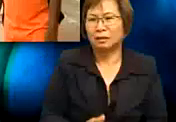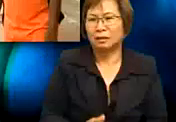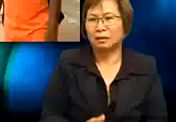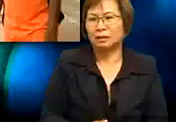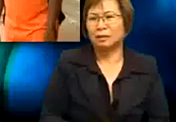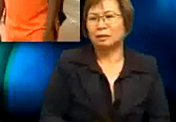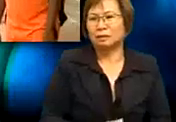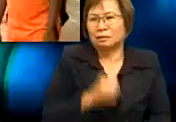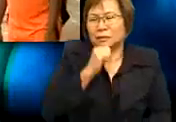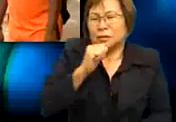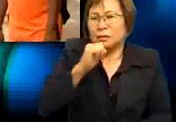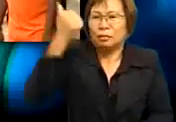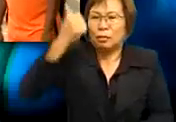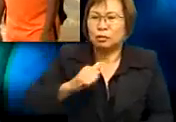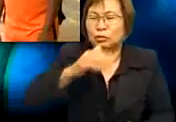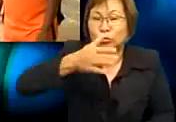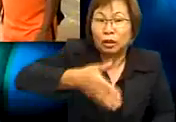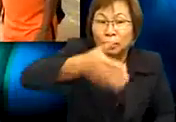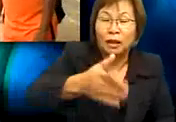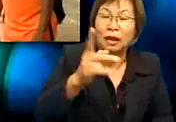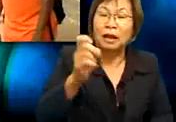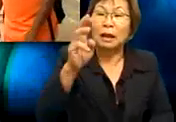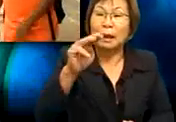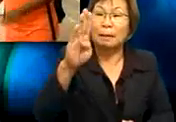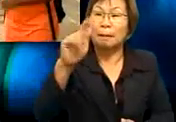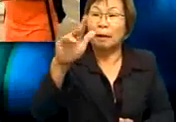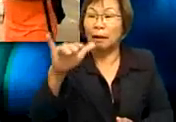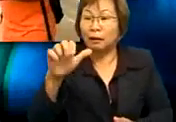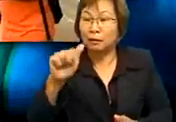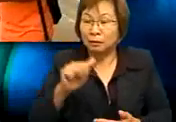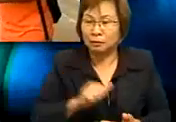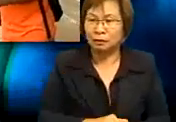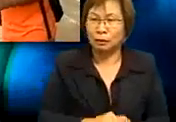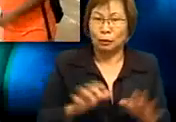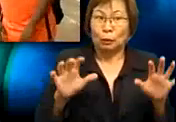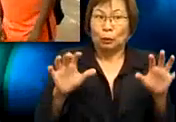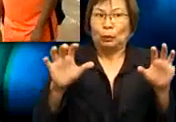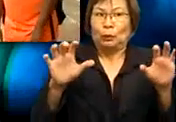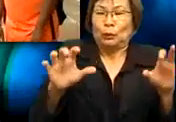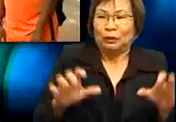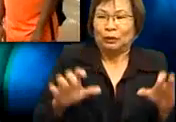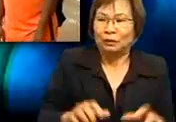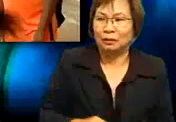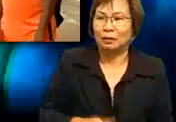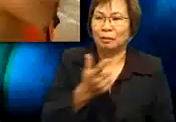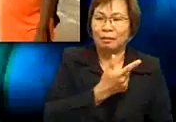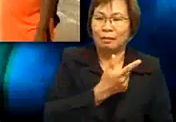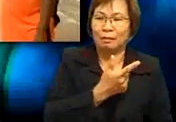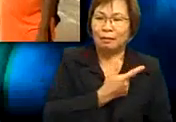kenal. Tanta, makcik tu dia naik kebayang kot. Eh, dahlah.